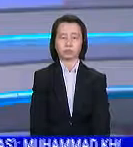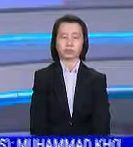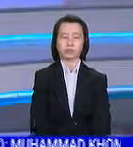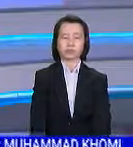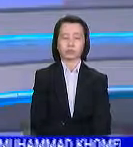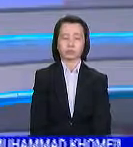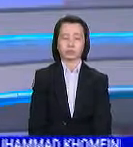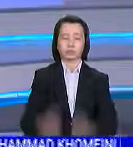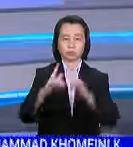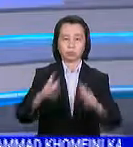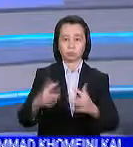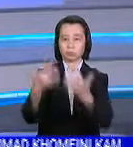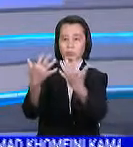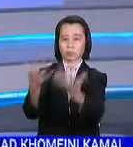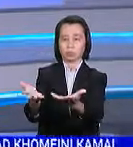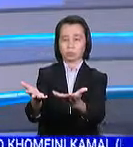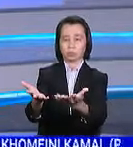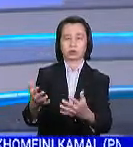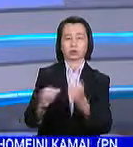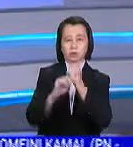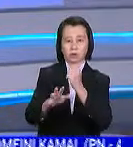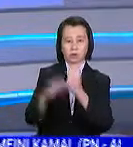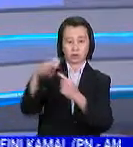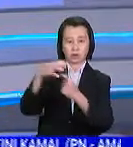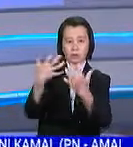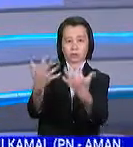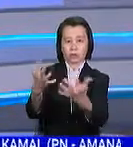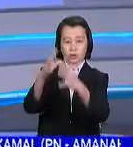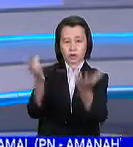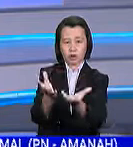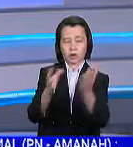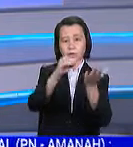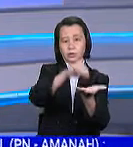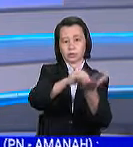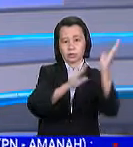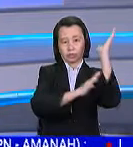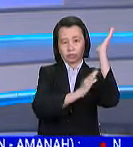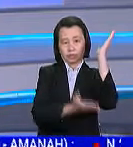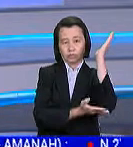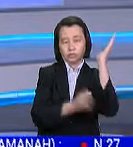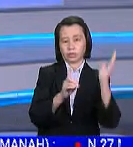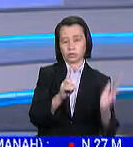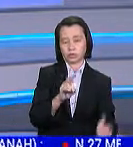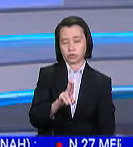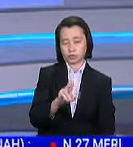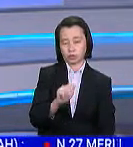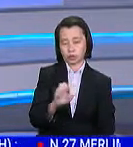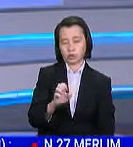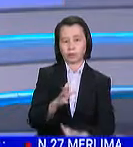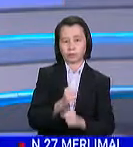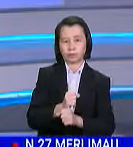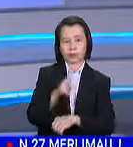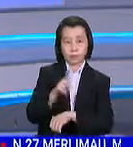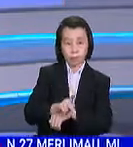Ken dan PIN boling laysia menawarkan kemping kejohanan bowling dunia di Dubai Henry harap bersatu Yey tekan meraih